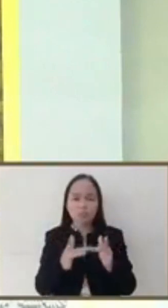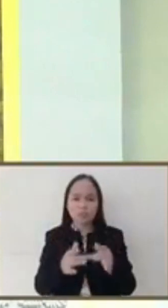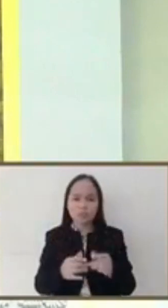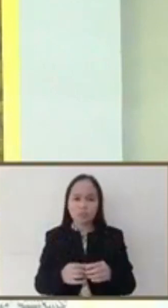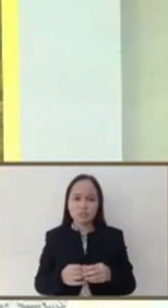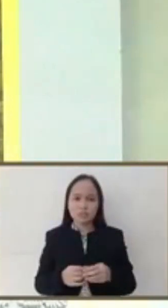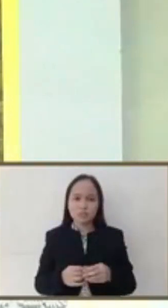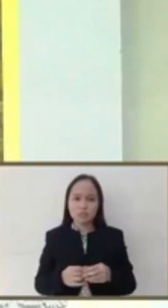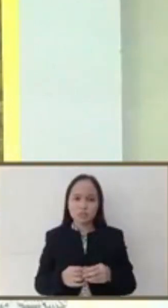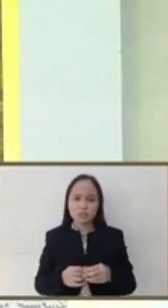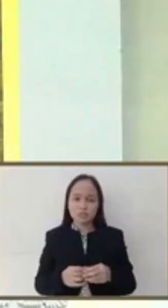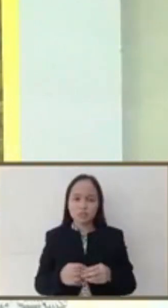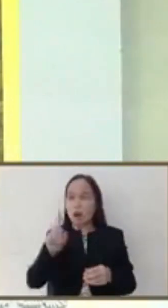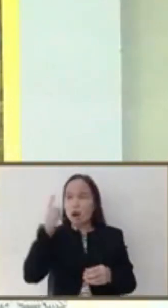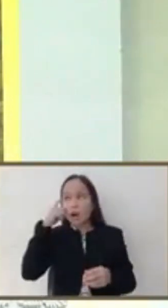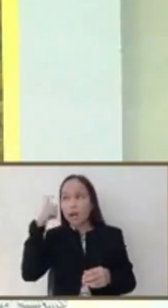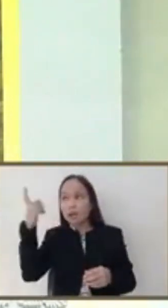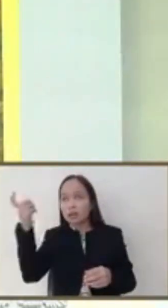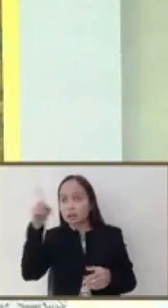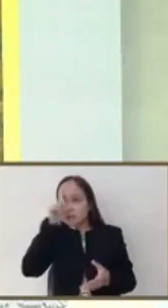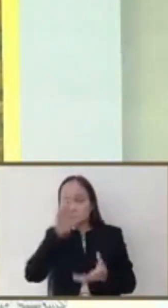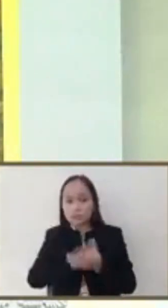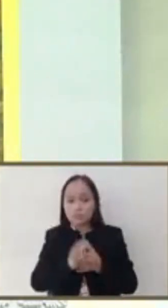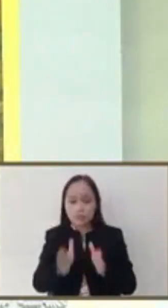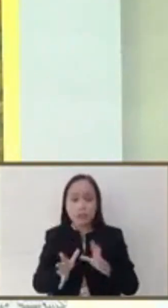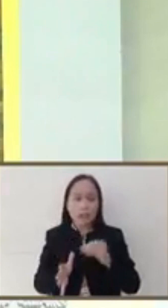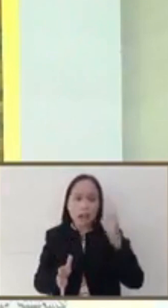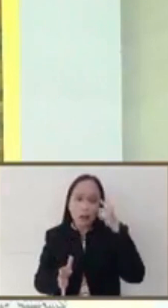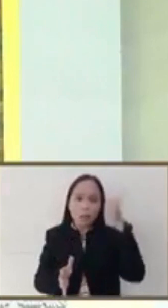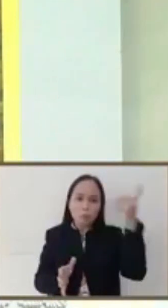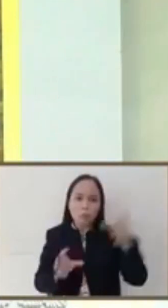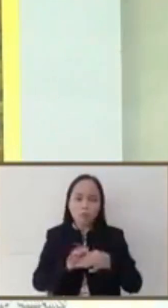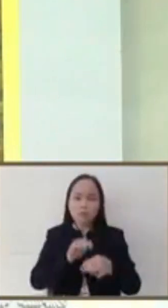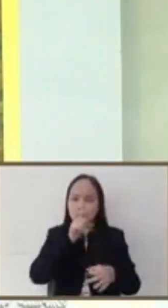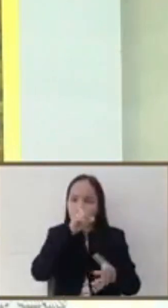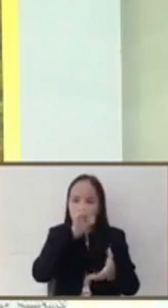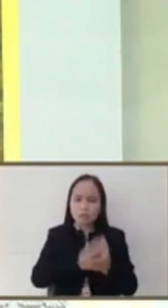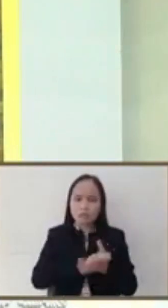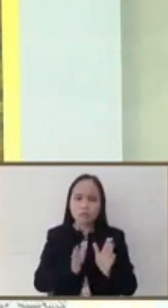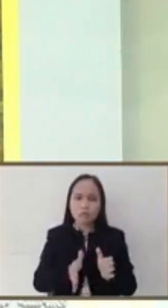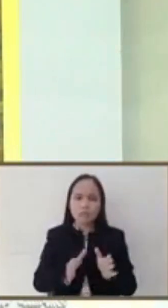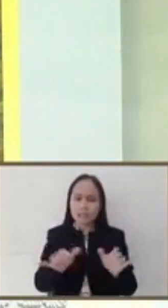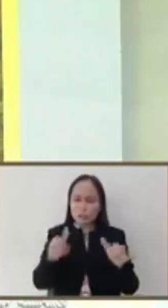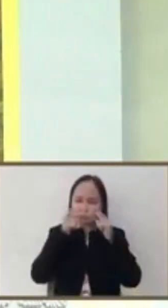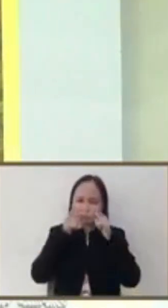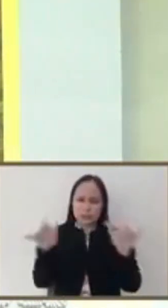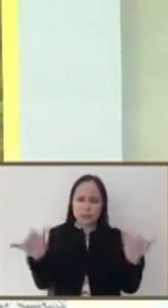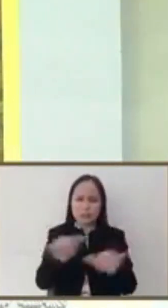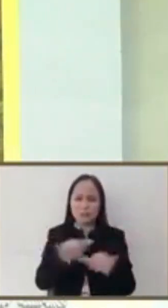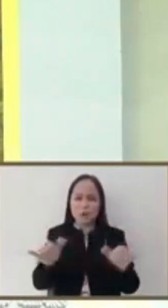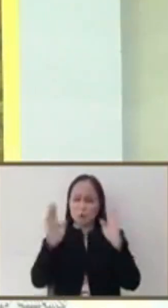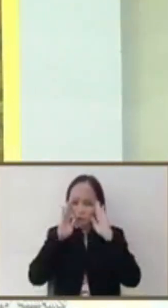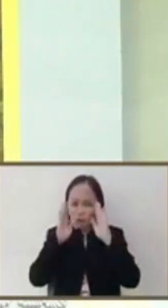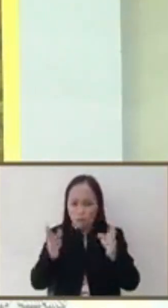Yung dream ng mga unbelievers at dream ng mga believers at halos parehas na po sila. They focus on